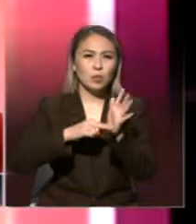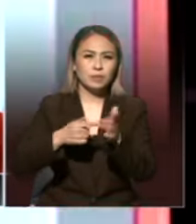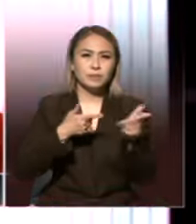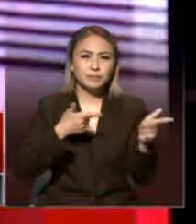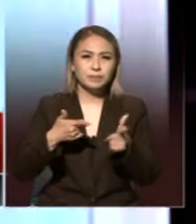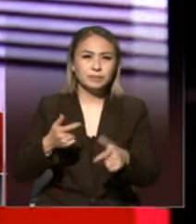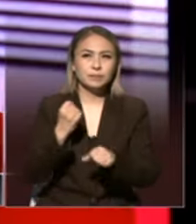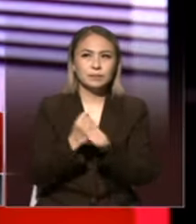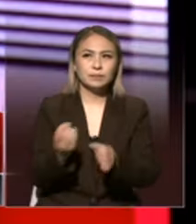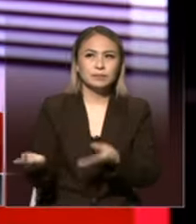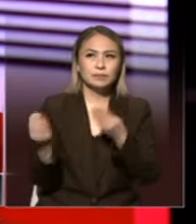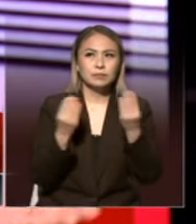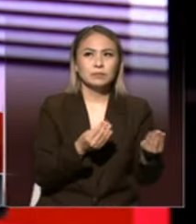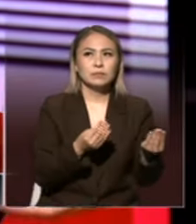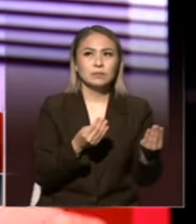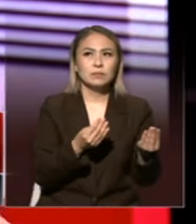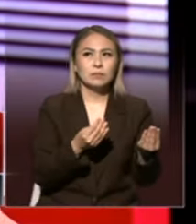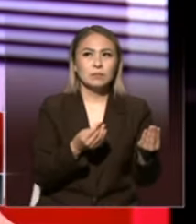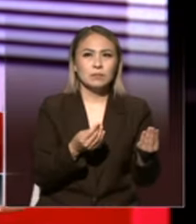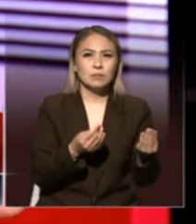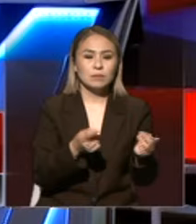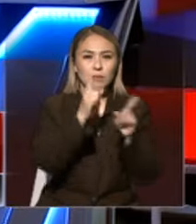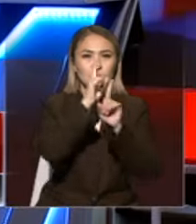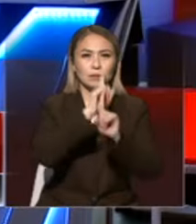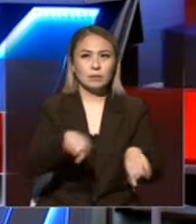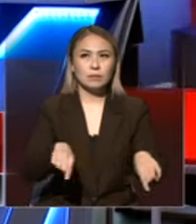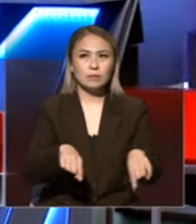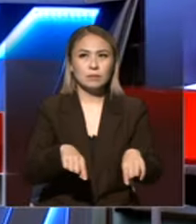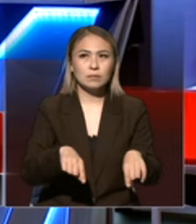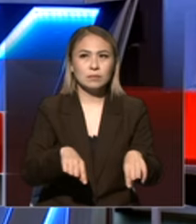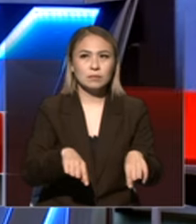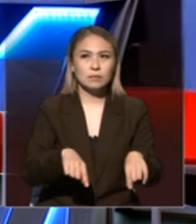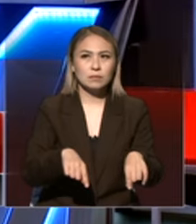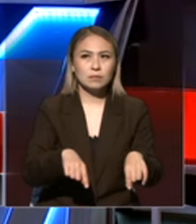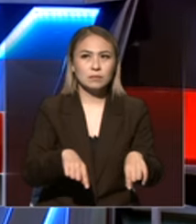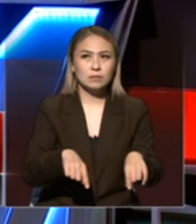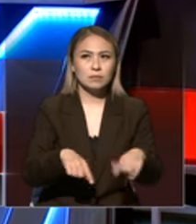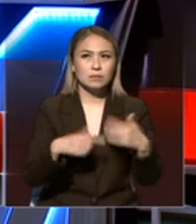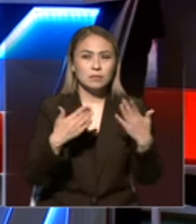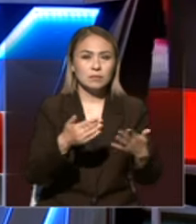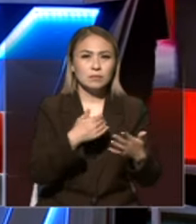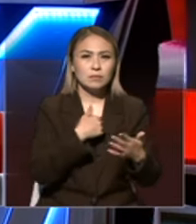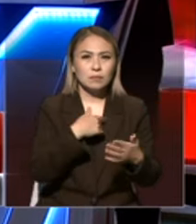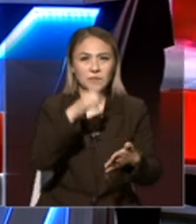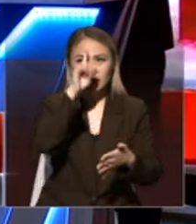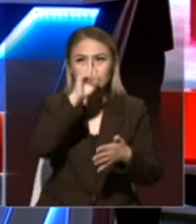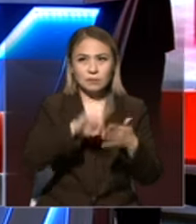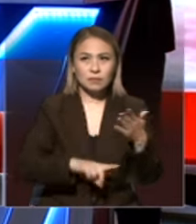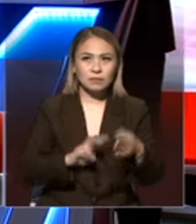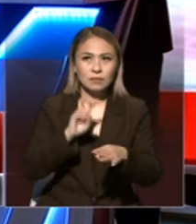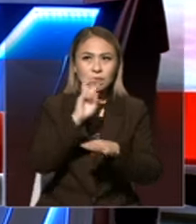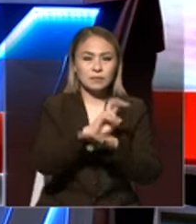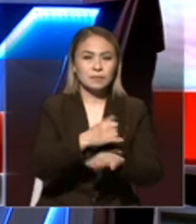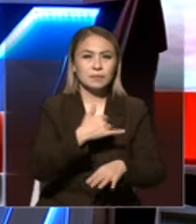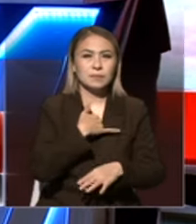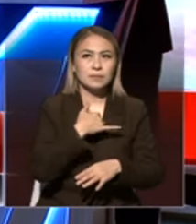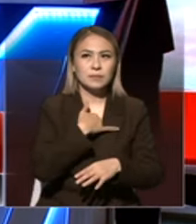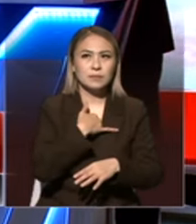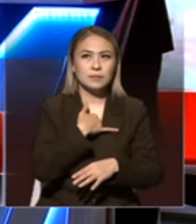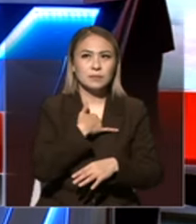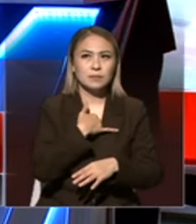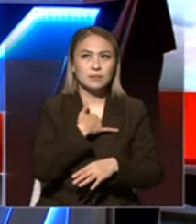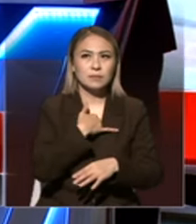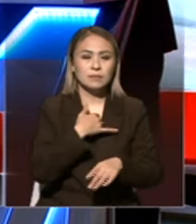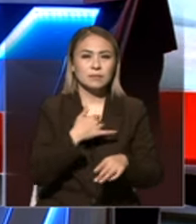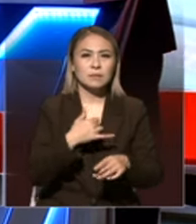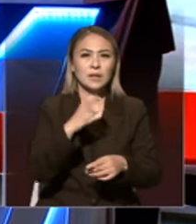айдап барсам, энди ол болмайтын болду дейт. Ну калай сонда? Мен каншама шаруа үмүттөнүп барасың. Мисалы, бизде жана эски 80 деп